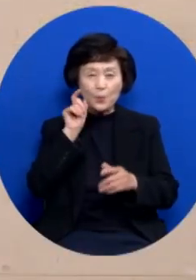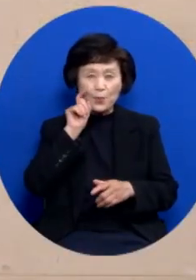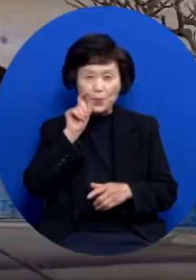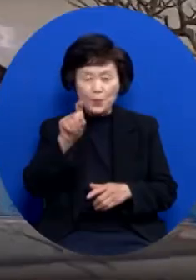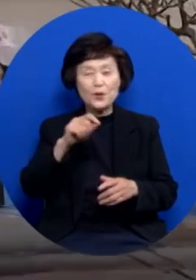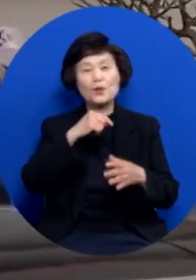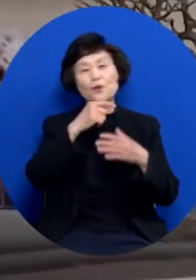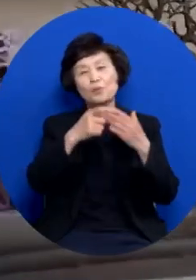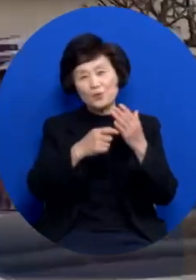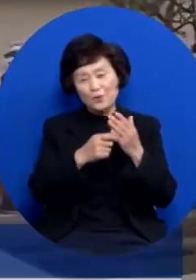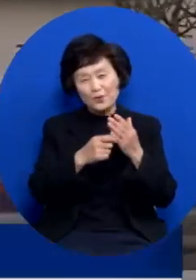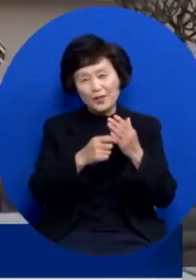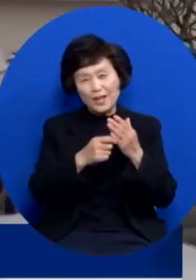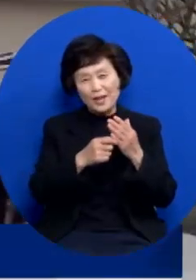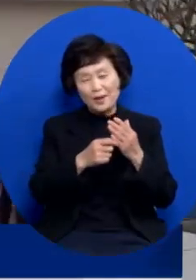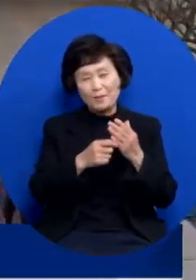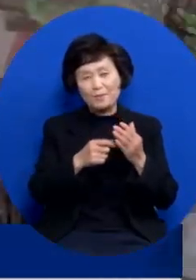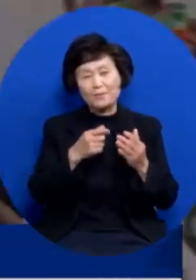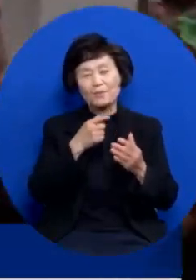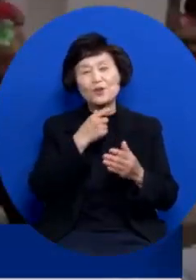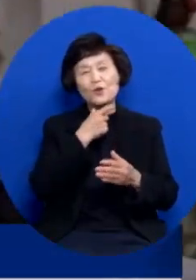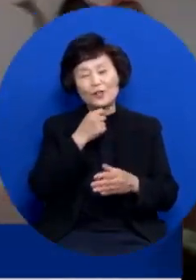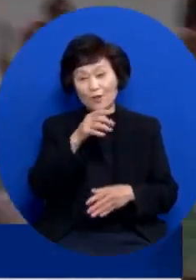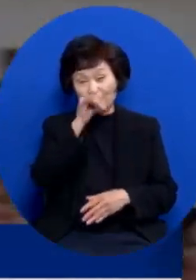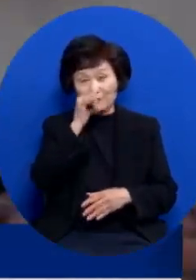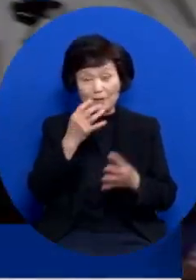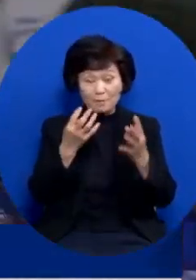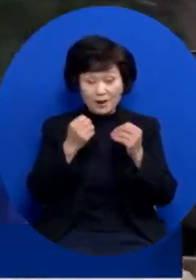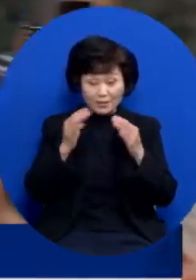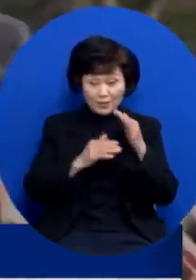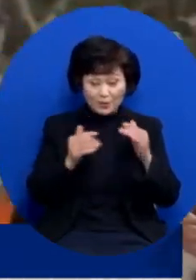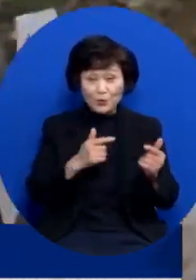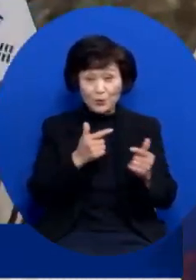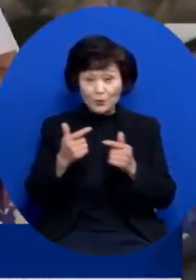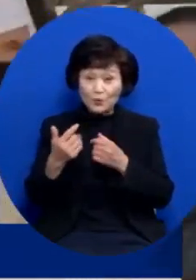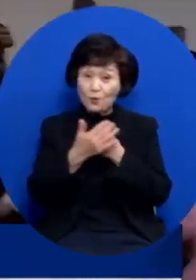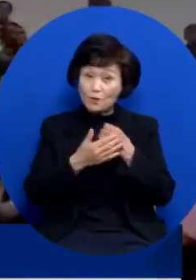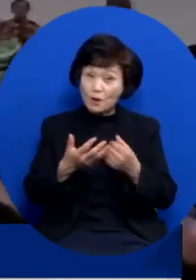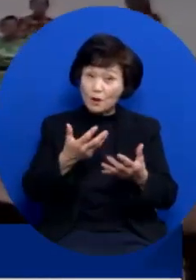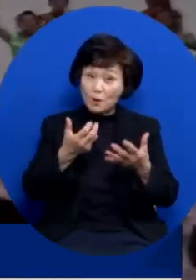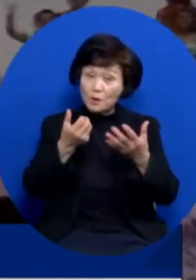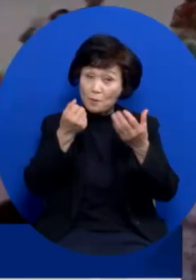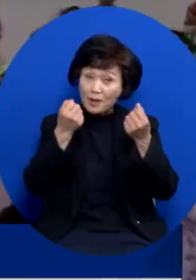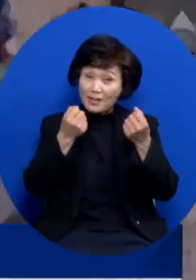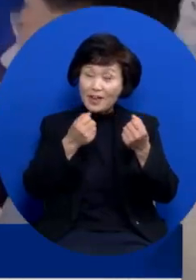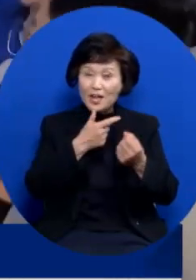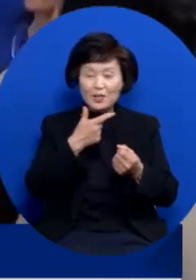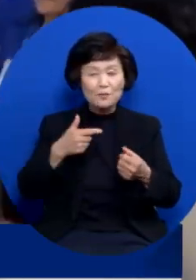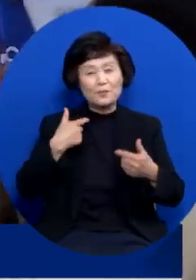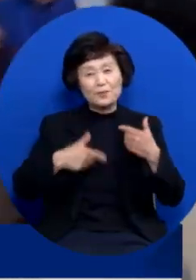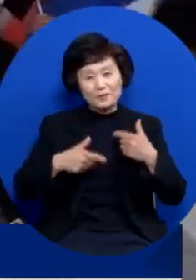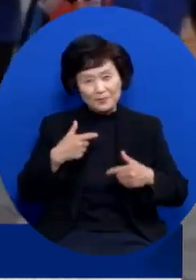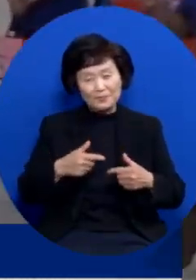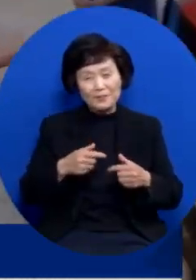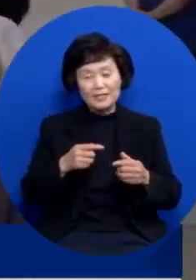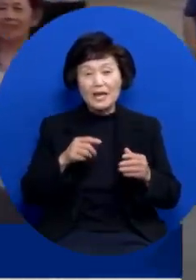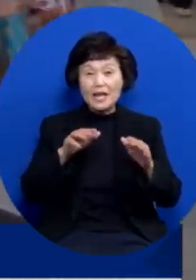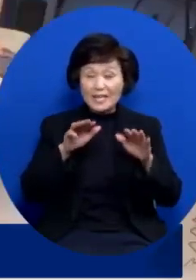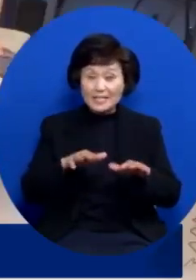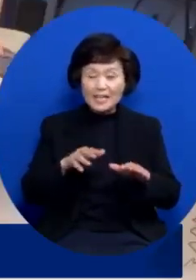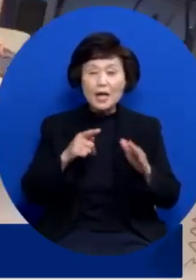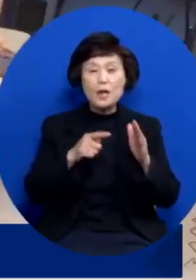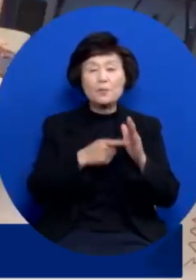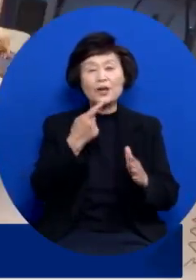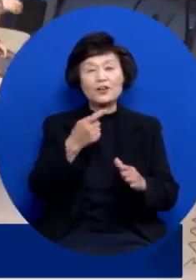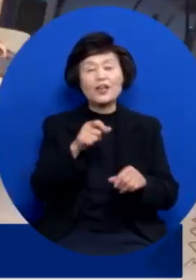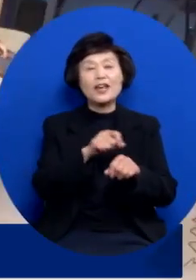있습니다. 많은 성도님들이 은혜를 받아서 너무 기뻐요. 저는 하나님의 일을 하는 그 기쁨이 너무 큽니다. 이제 100회 특집을